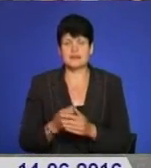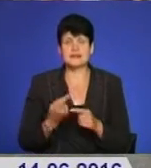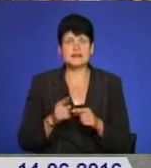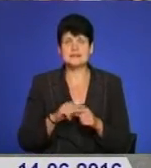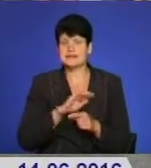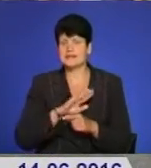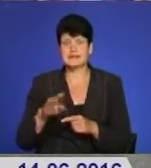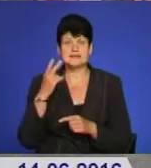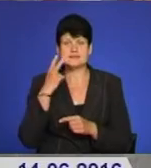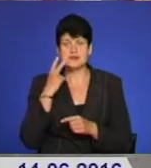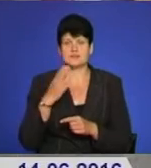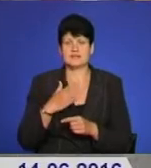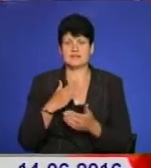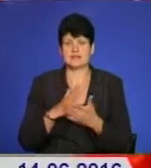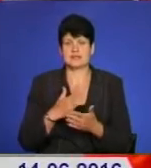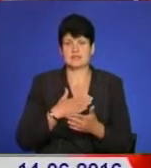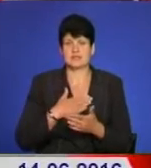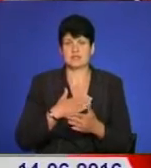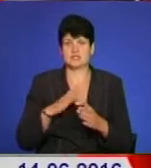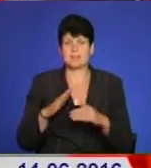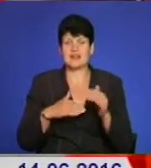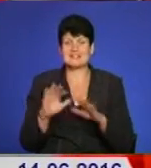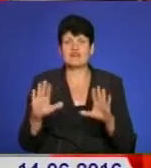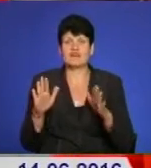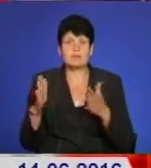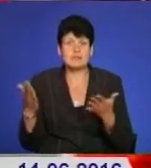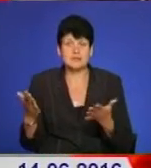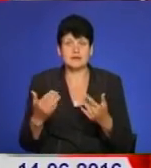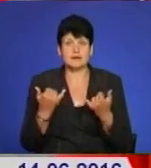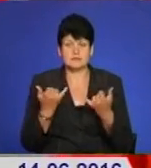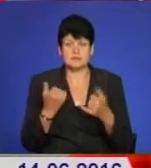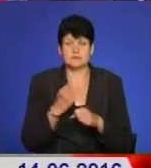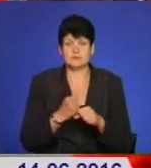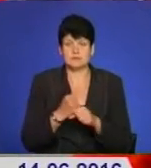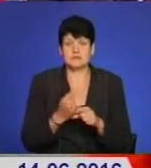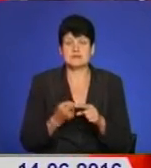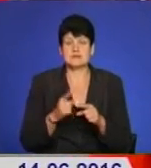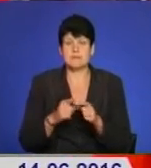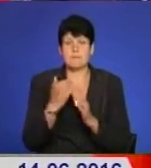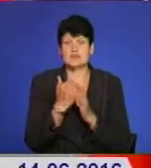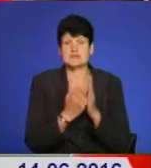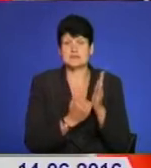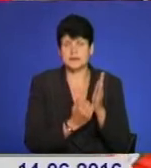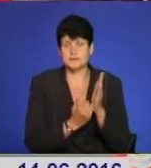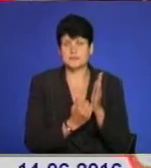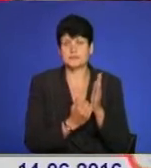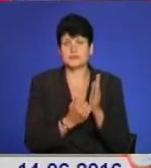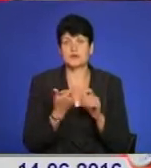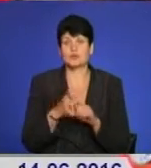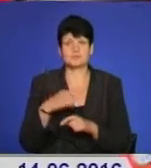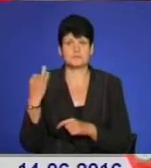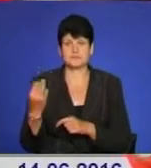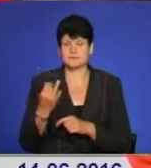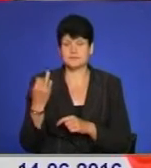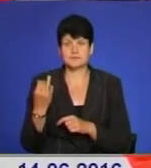практиці. Є випадки такі, як є, дані розробляються по сценарію. Досить цікаво.